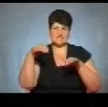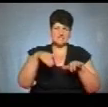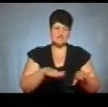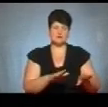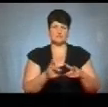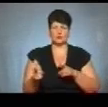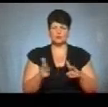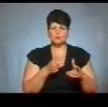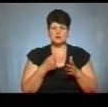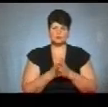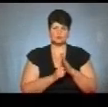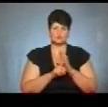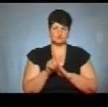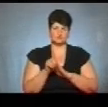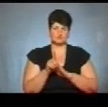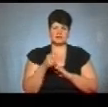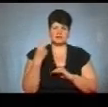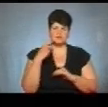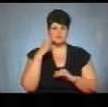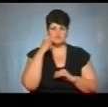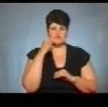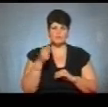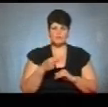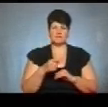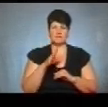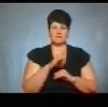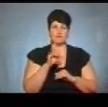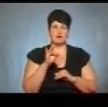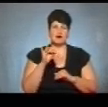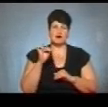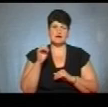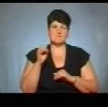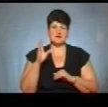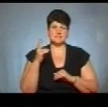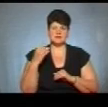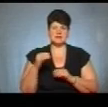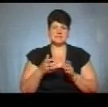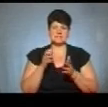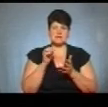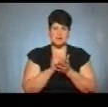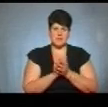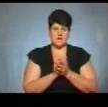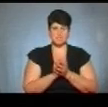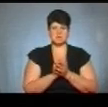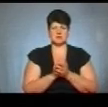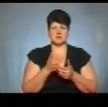учасників готуються до старту. 20-річний тернополянин В'ячеслав Ровецький займається вітрильним спортом 10